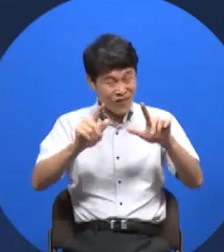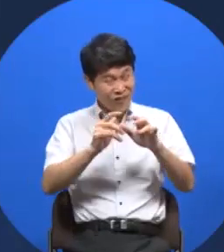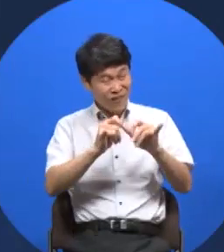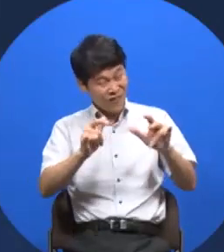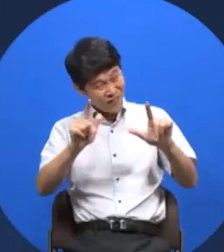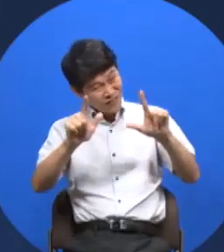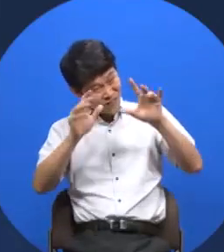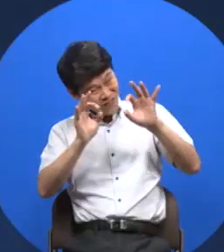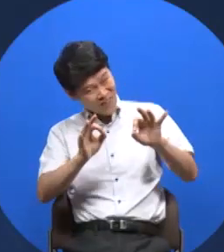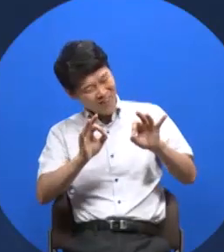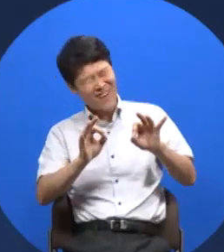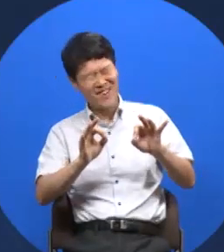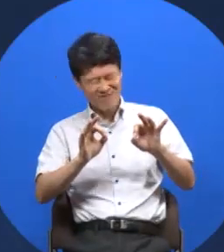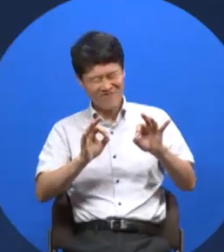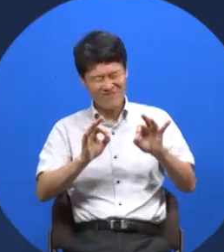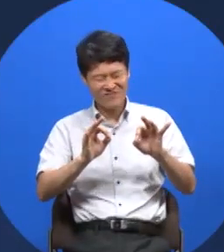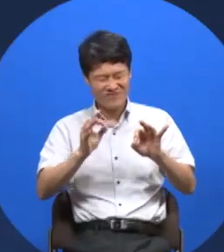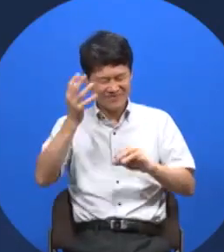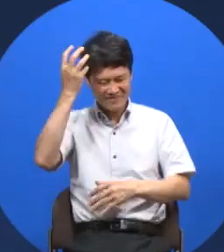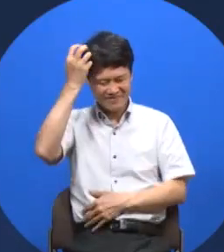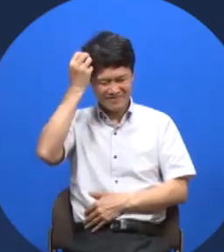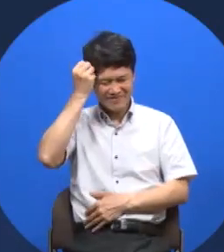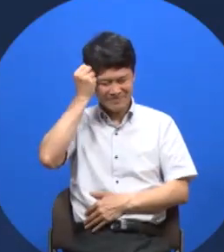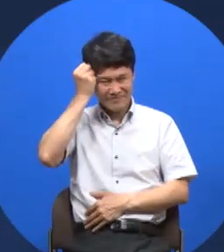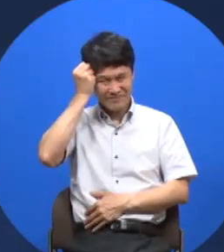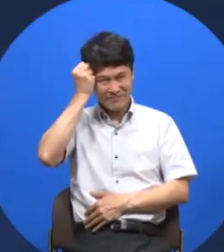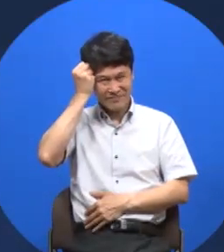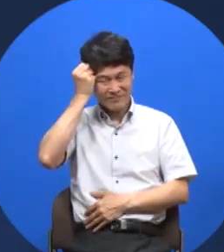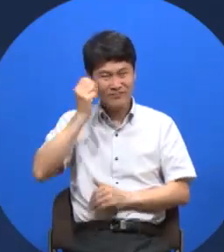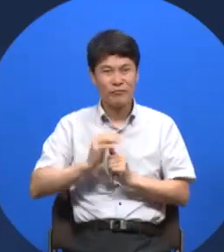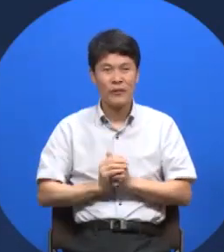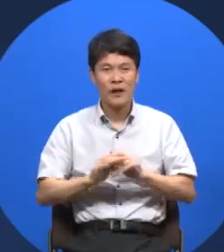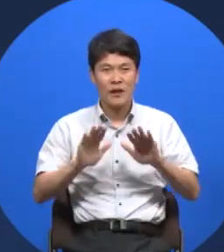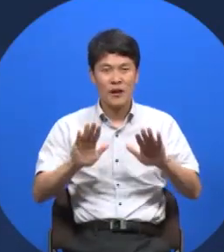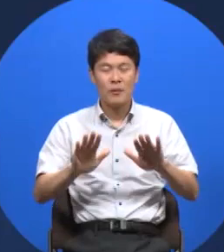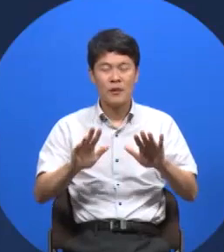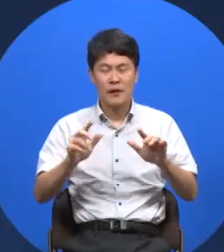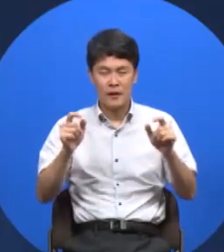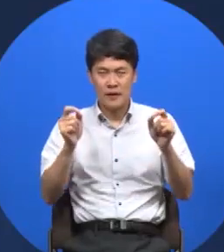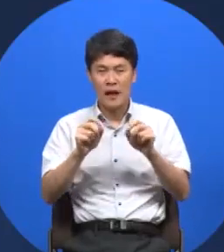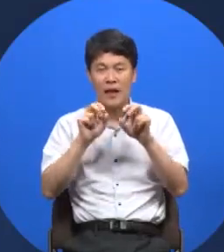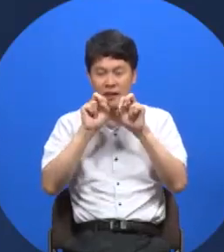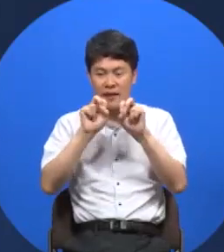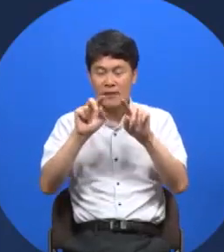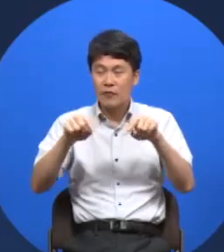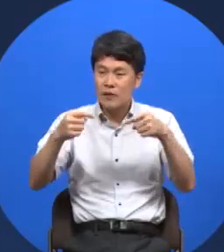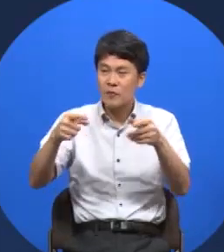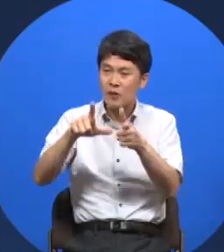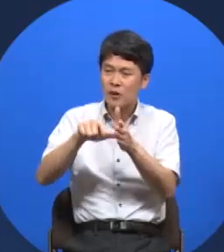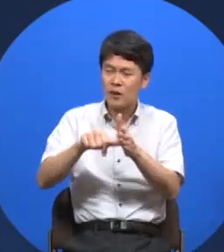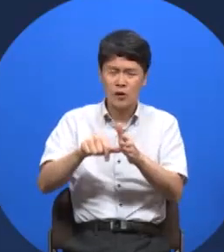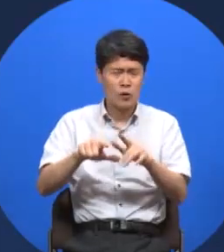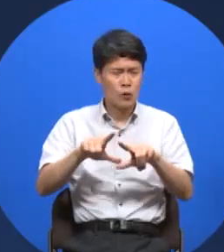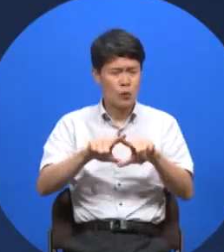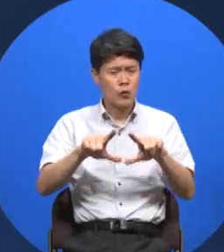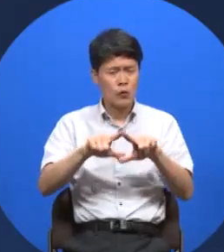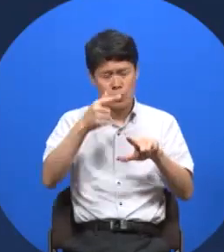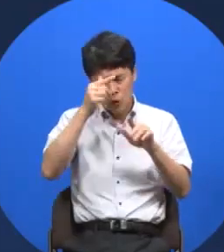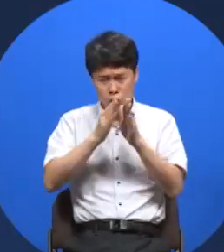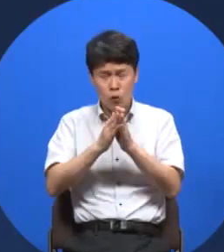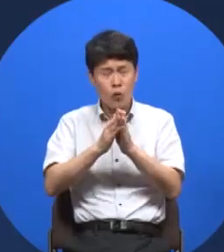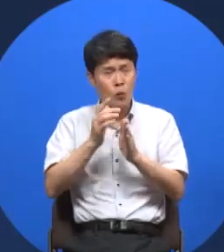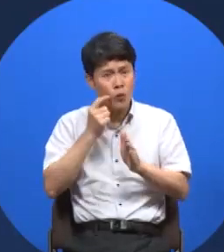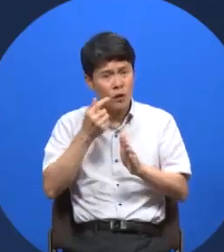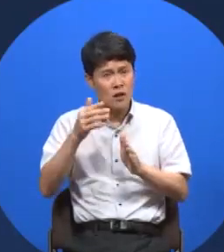그분들의 모습을 제가 잊어버릴 수가 없어요. 아마 이번에 단기 선교에 참여하면서 평소에 못하던 기도 많이